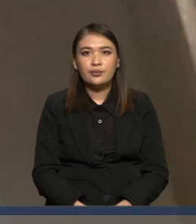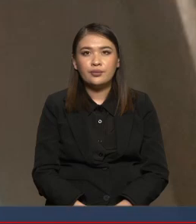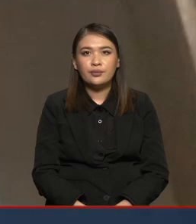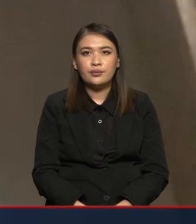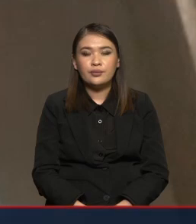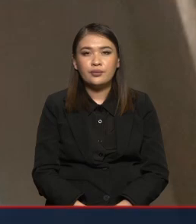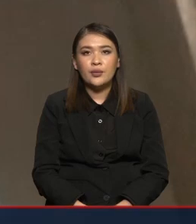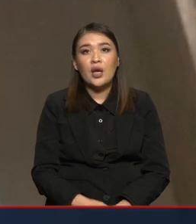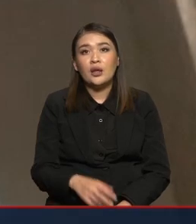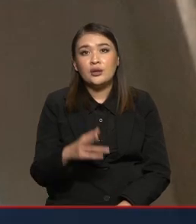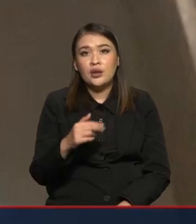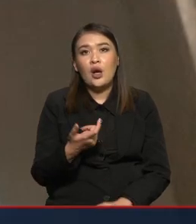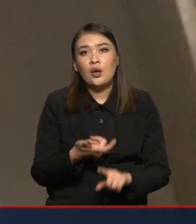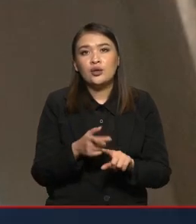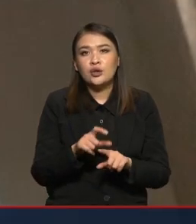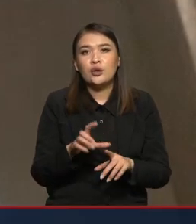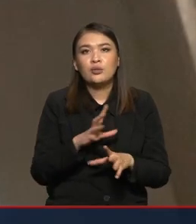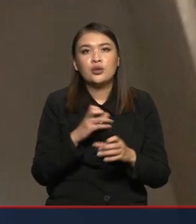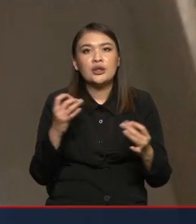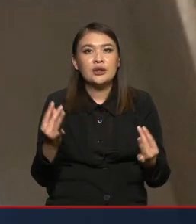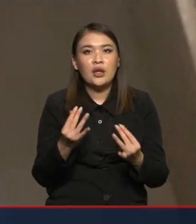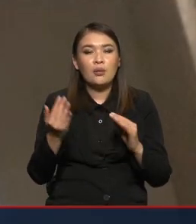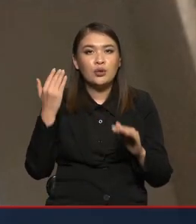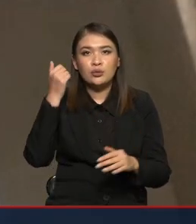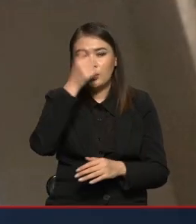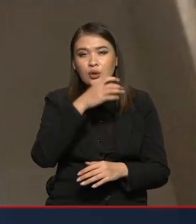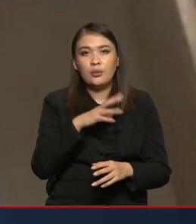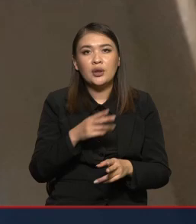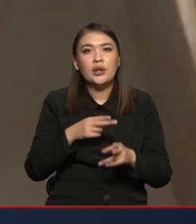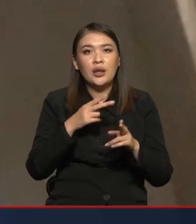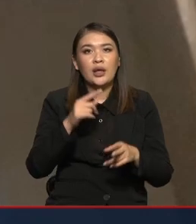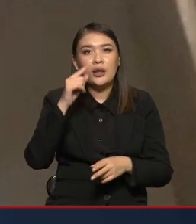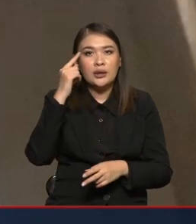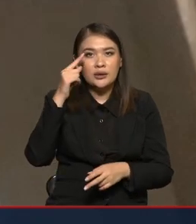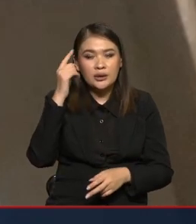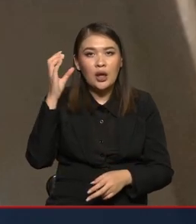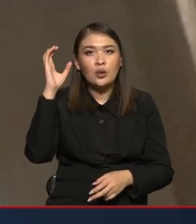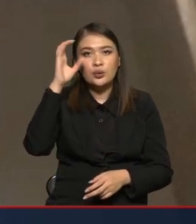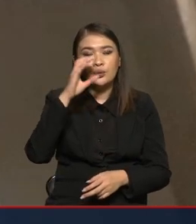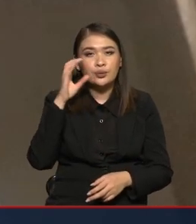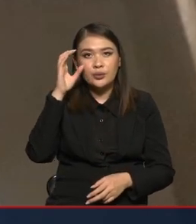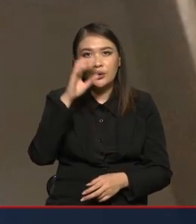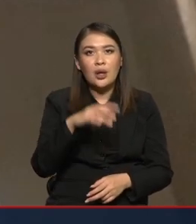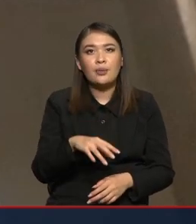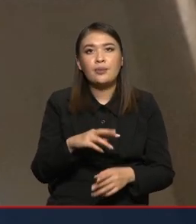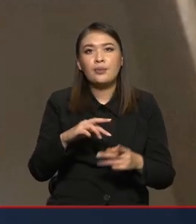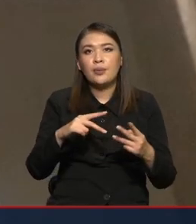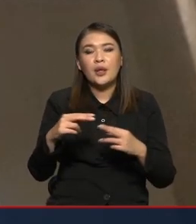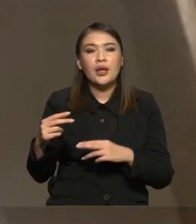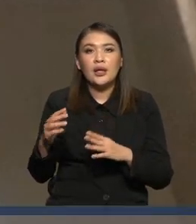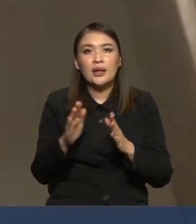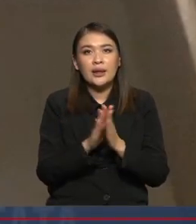Да это было бы очень интересно В прошлом году Я посетил Кыргызстан и Узбекистан для презентации переводов моей